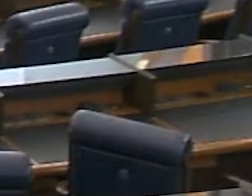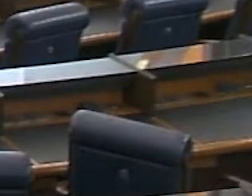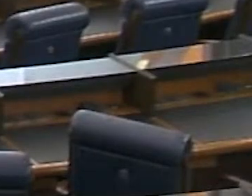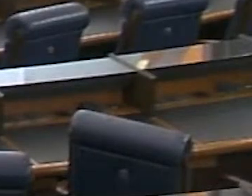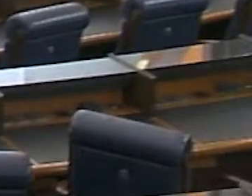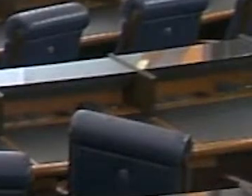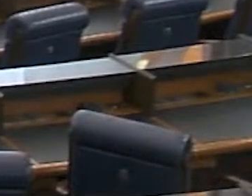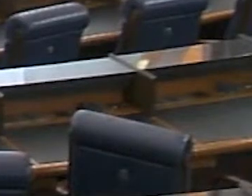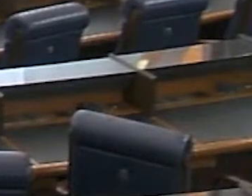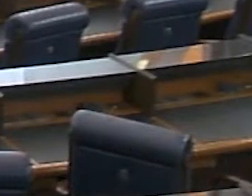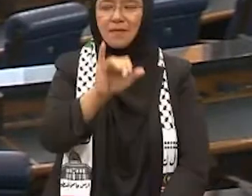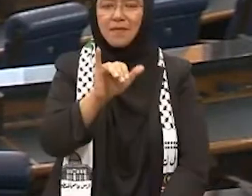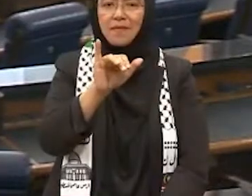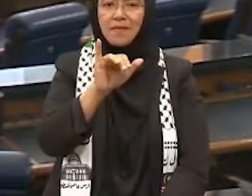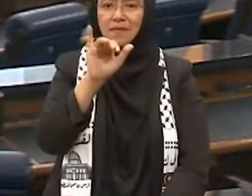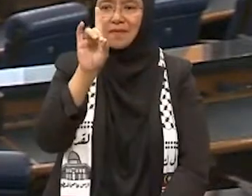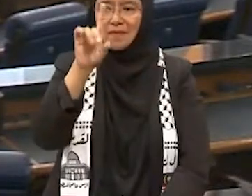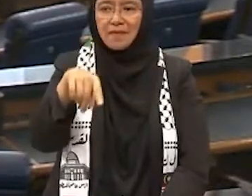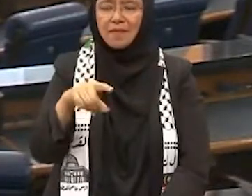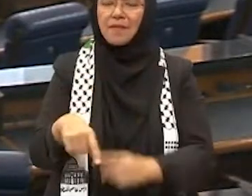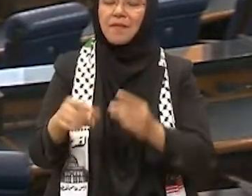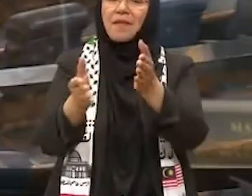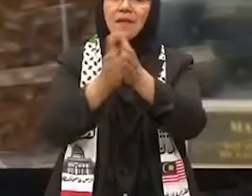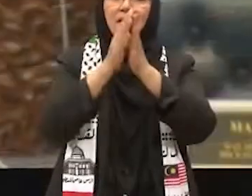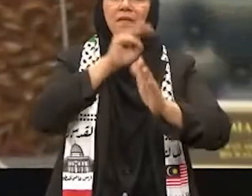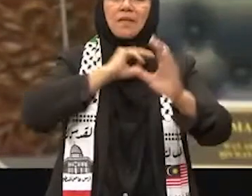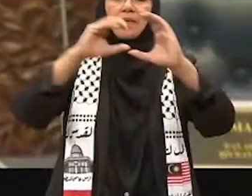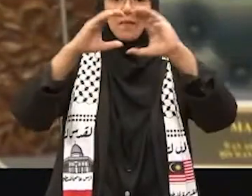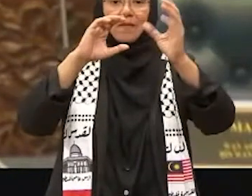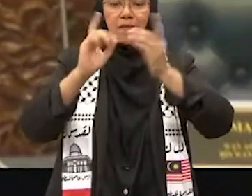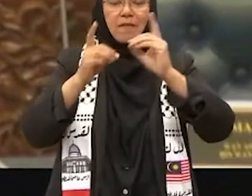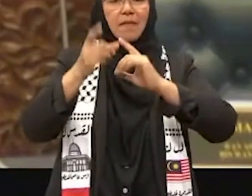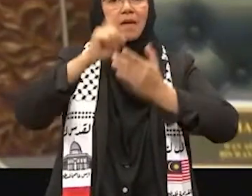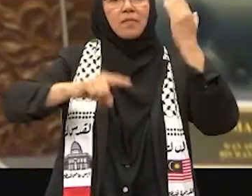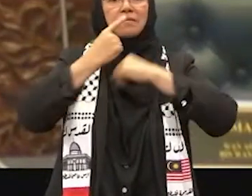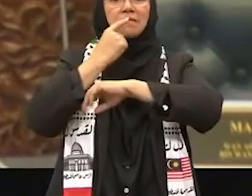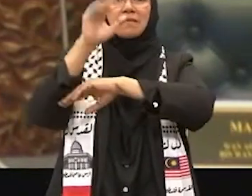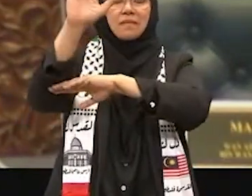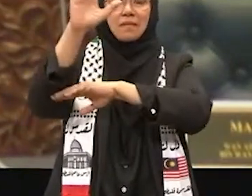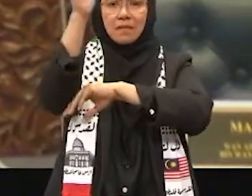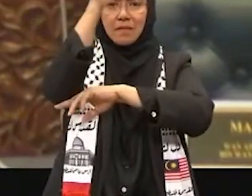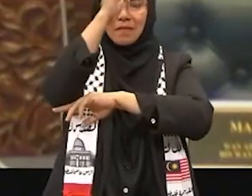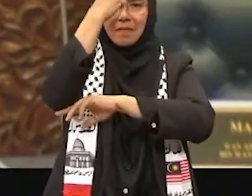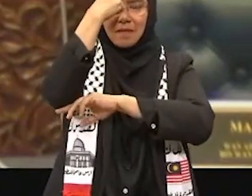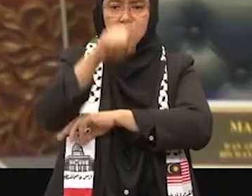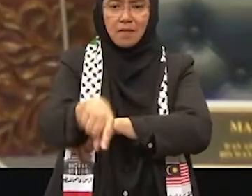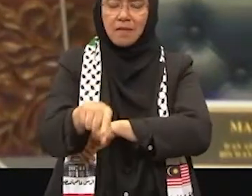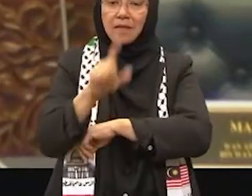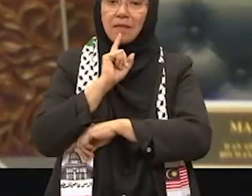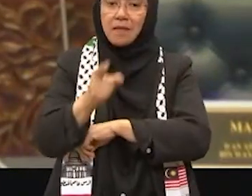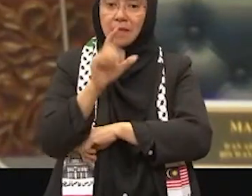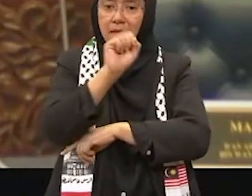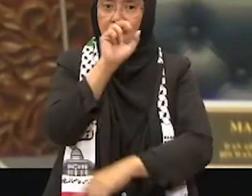minta menteri komunikasi dan digital menyatakan Apakah jaminan kerajaan tidak menyalahgunakan suruhanjaya komunikasi dan multimedia Malaysia